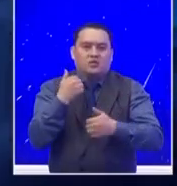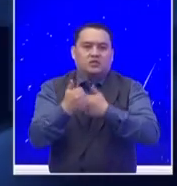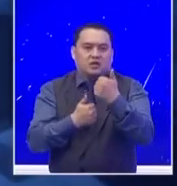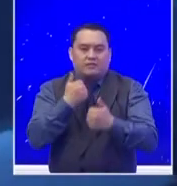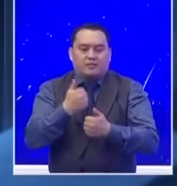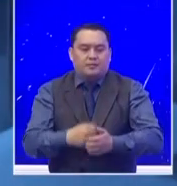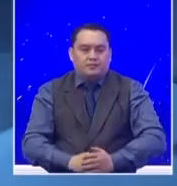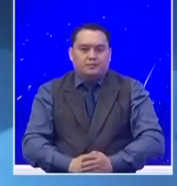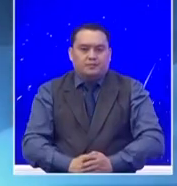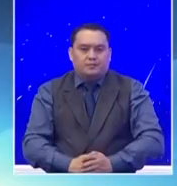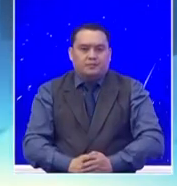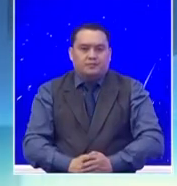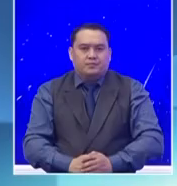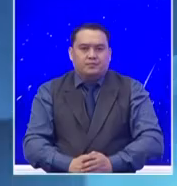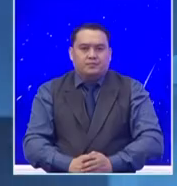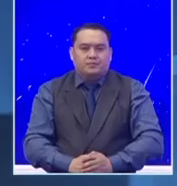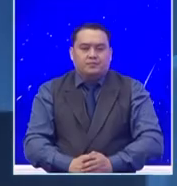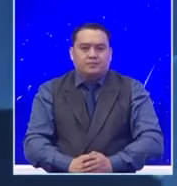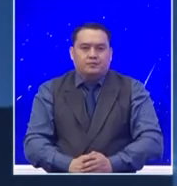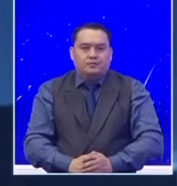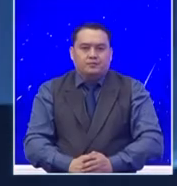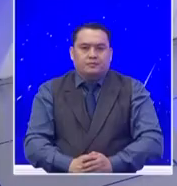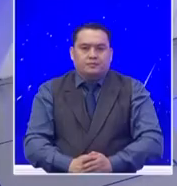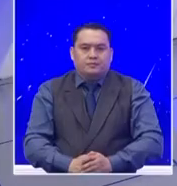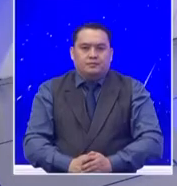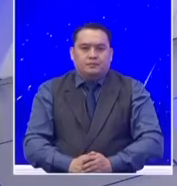Алексей Цой, Мадиба Ибусынов, телеканал ЖТСУ, Талдыкурган.